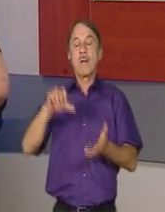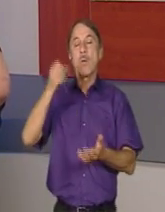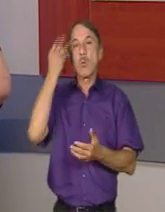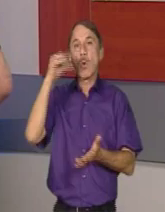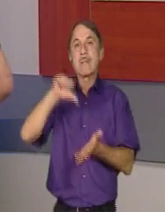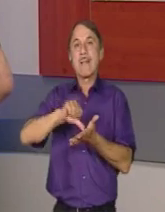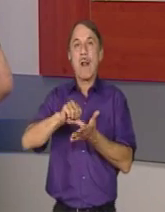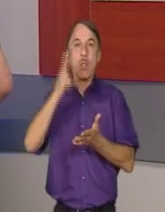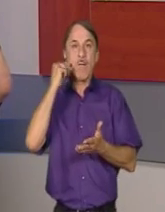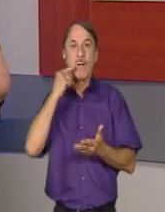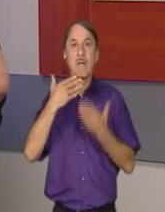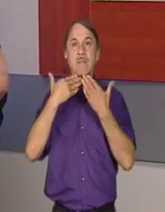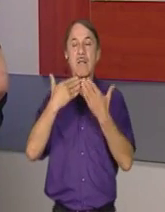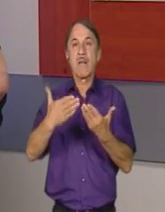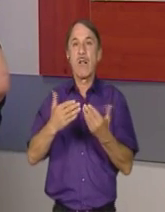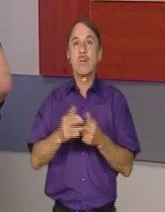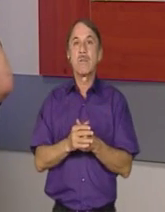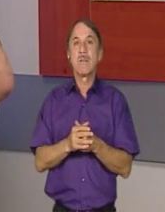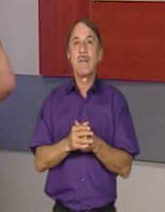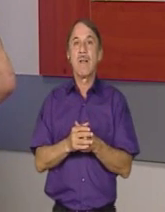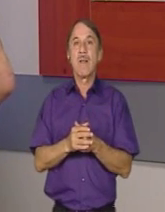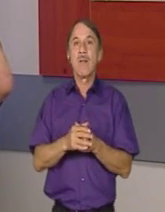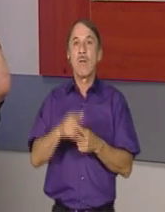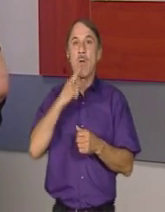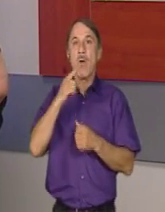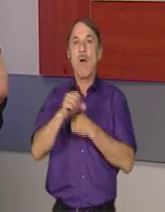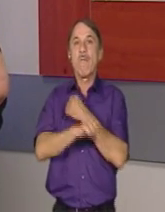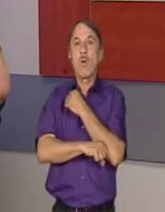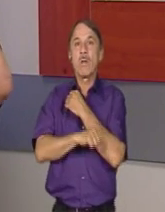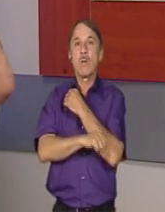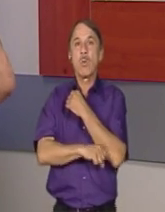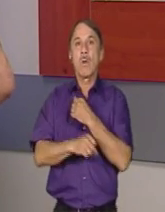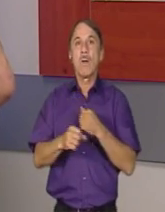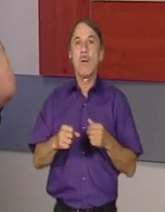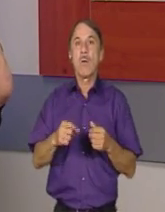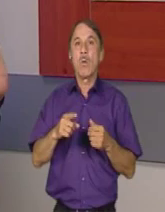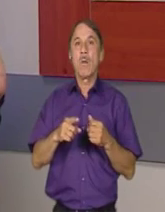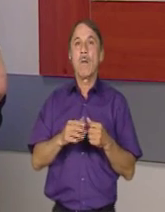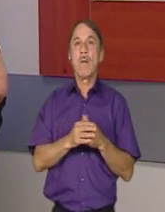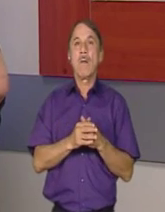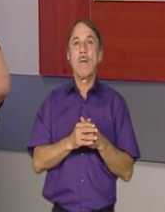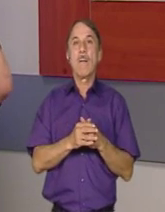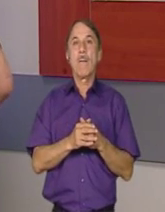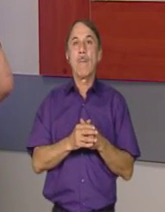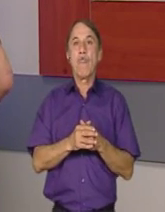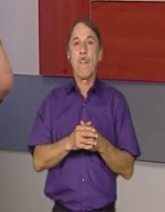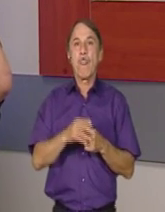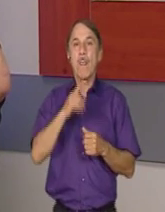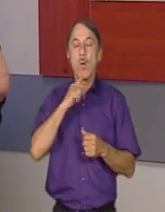kulturnom centru Novog Sada, zahvaljujući Filološkom fakultetu, odnosno Filozofskom